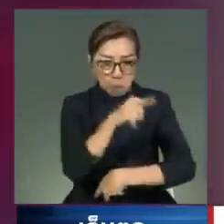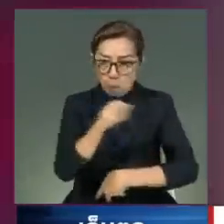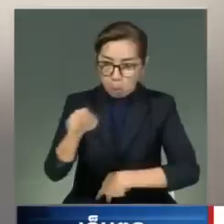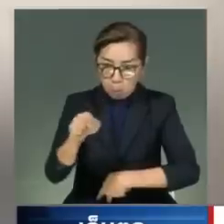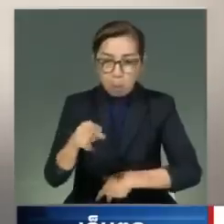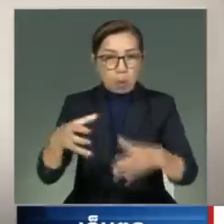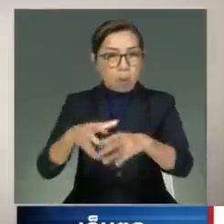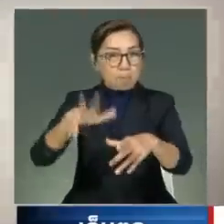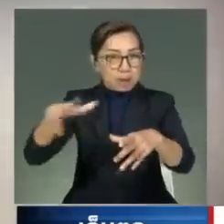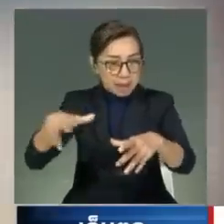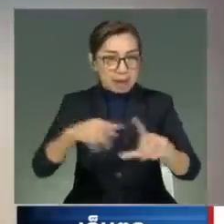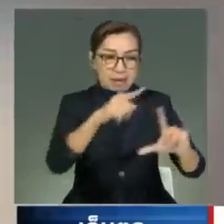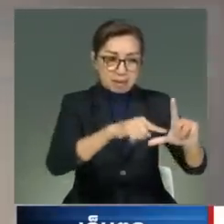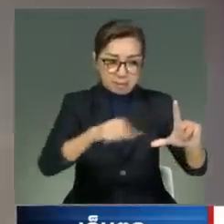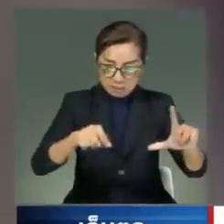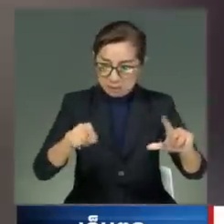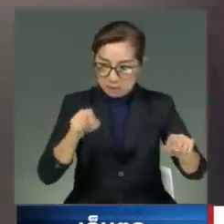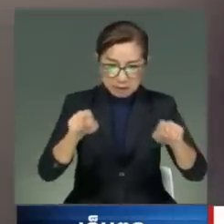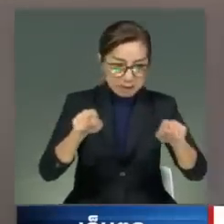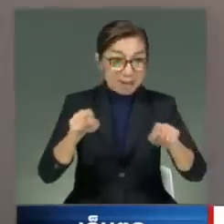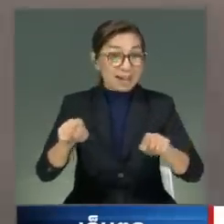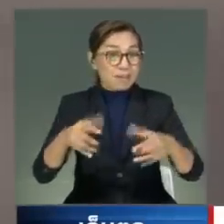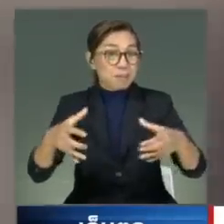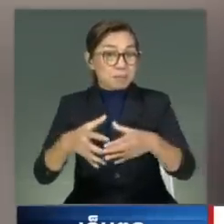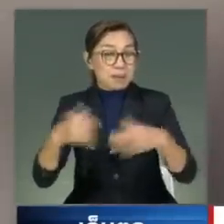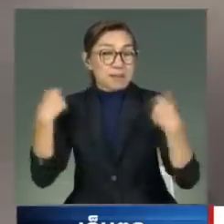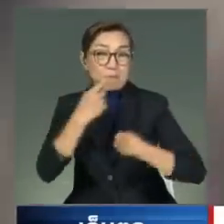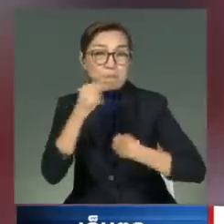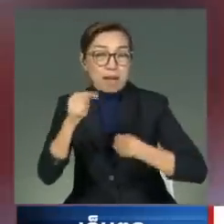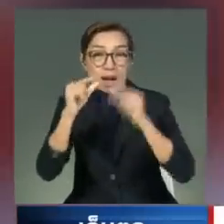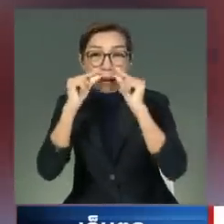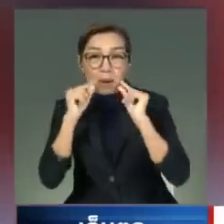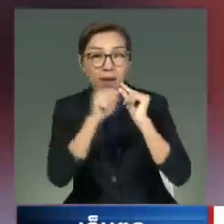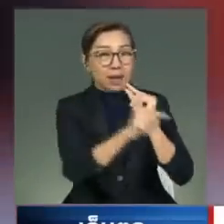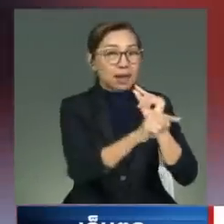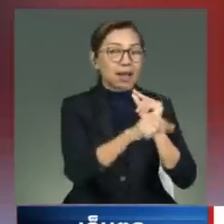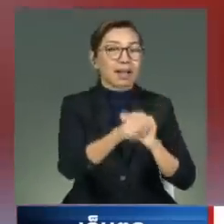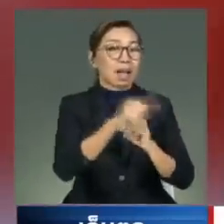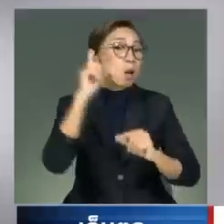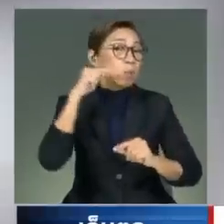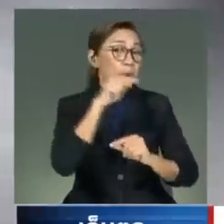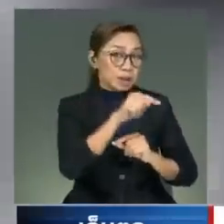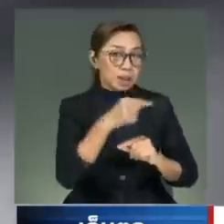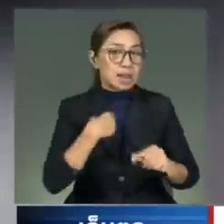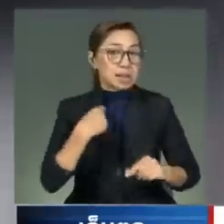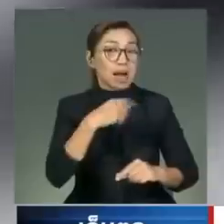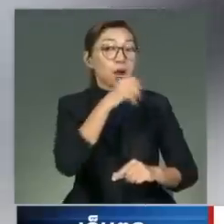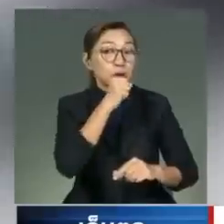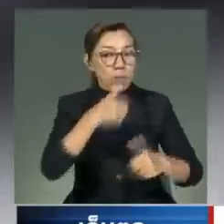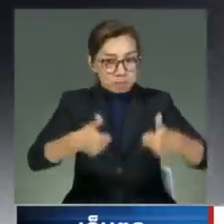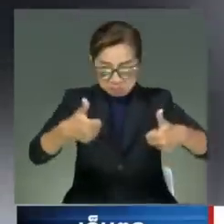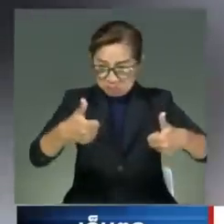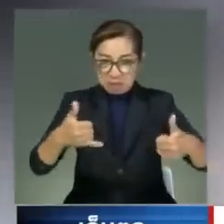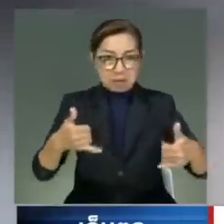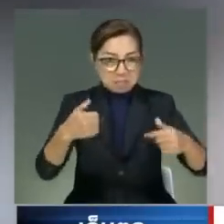พรรคเพื่อไทยกับพรรคก้าวไกลหรือป๋าวันเสื้อแดงกับสาวไอซ์เสื้อส้มในพื้นที่เนี่ยเขาเรียกกันอย่างนี้นะทีนี้พาคุณผู้ชมย้อน